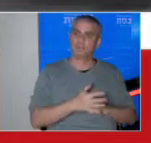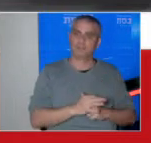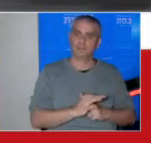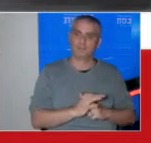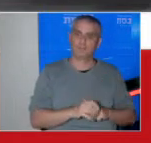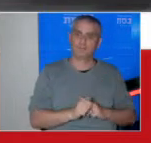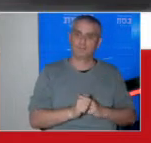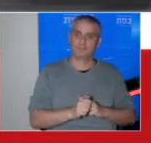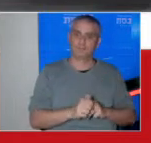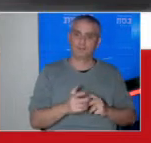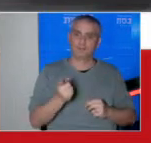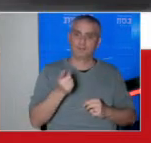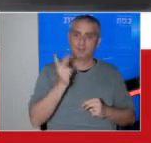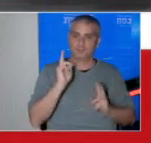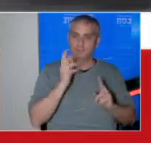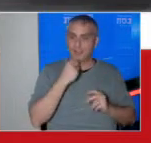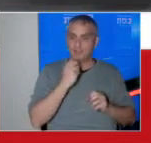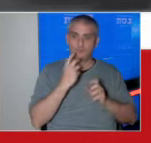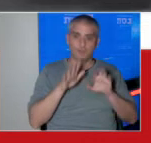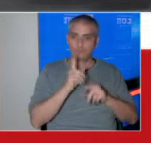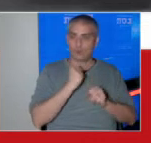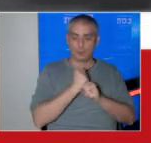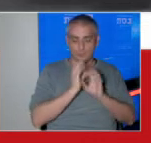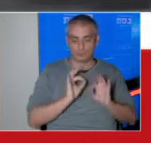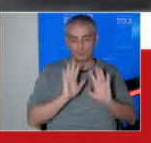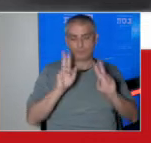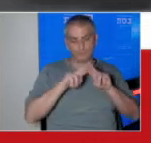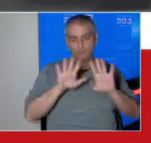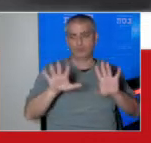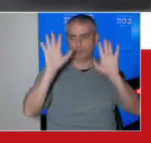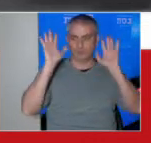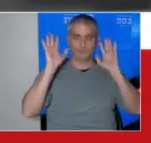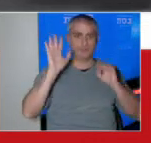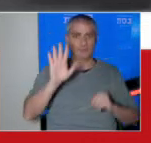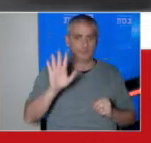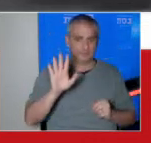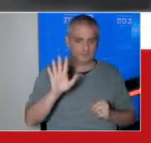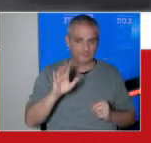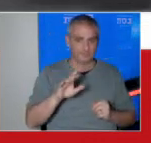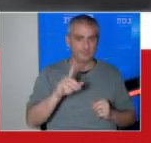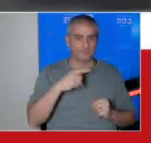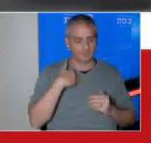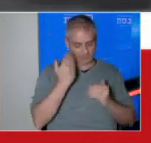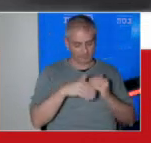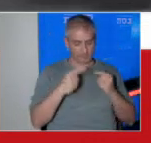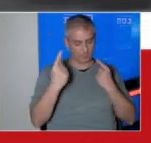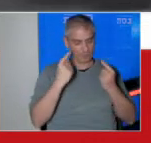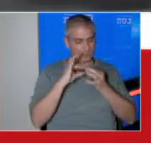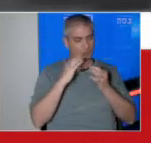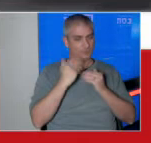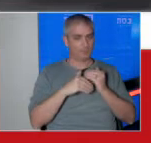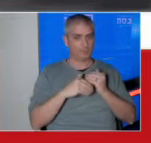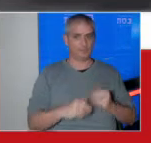משהו בעניין, אלי. עדיף שהממשלה הזאת לא הייתה עושה כלום. דרלה, רק שנייה אחת ברשותך. אנחנו לקראת סיום חברים, אז כל אחד משפט